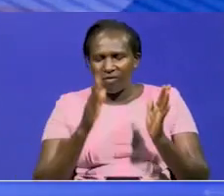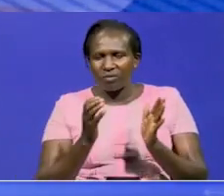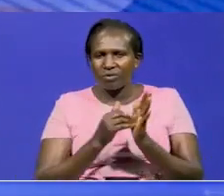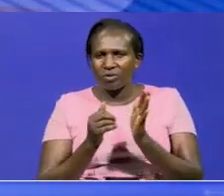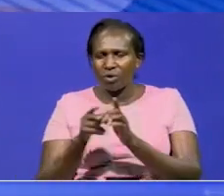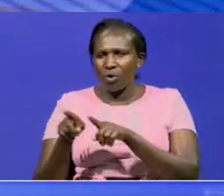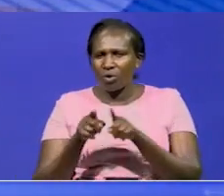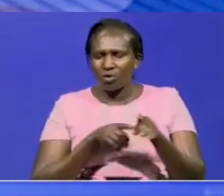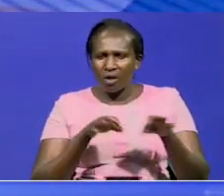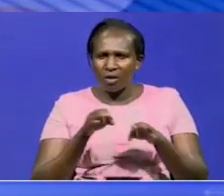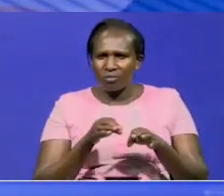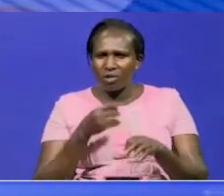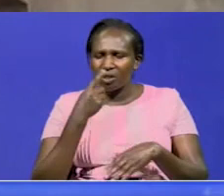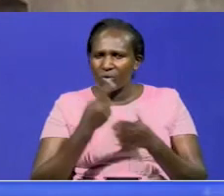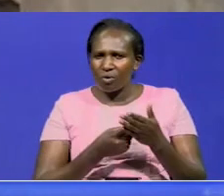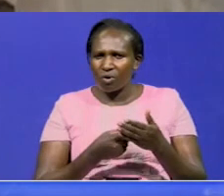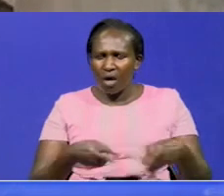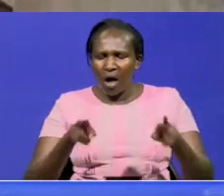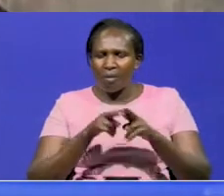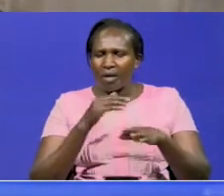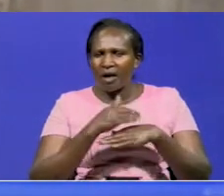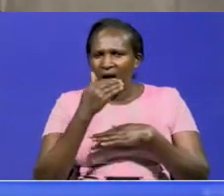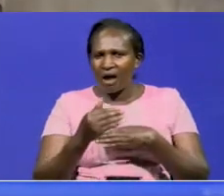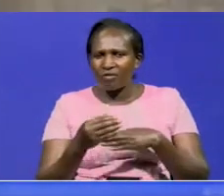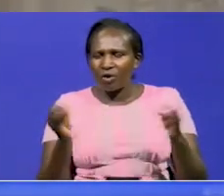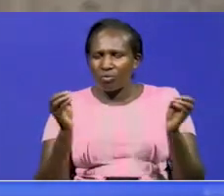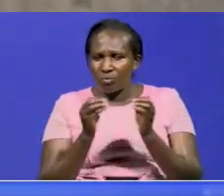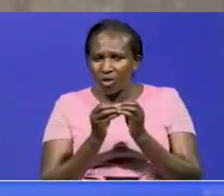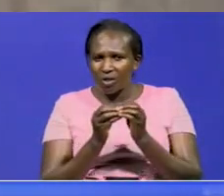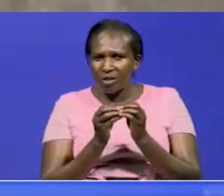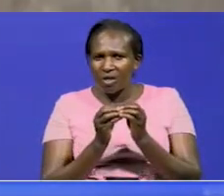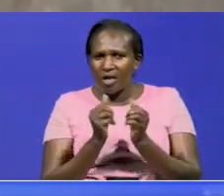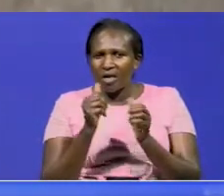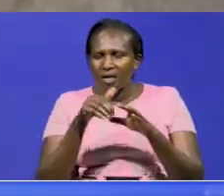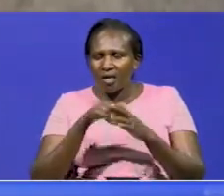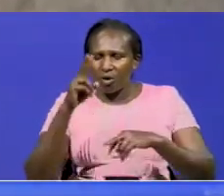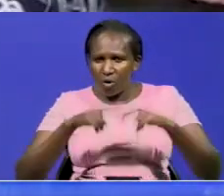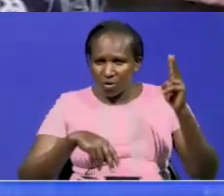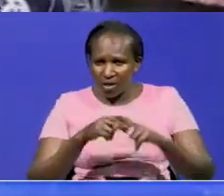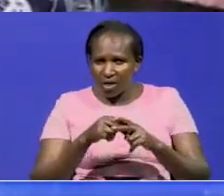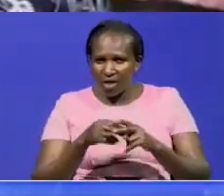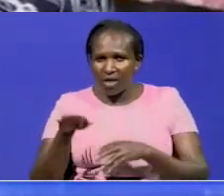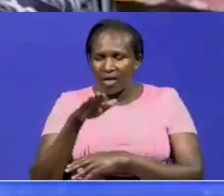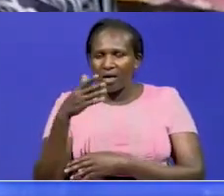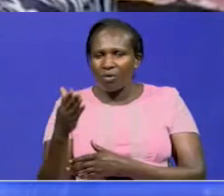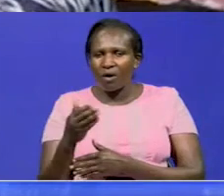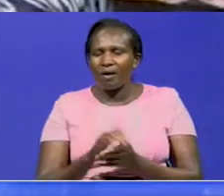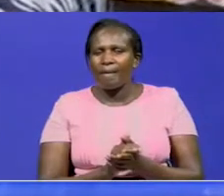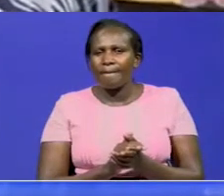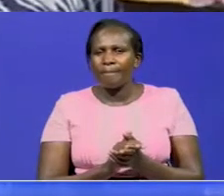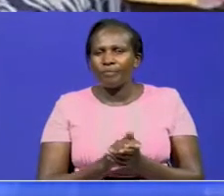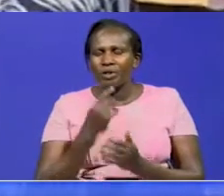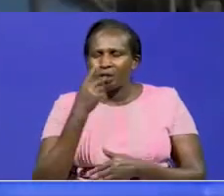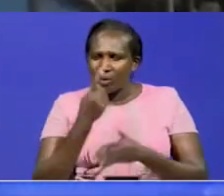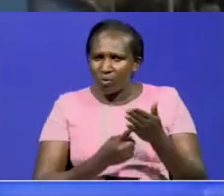hivyo, ameeleza kuwa kisa hiki kimetokea baada yake kufanya mkutano katika hoteli yake iliyoko eneo la Mlolongo.